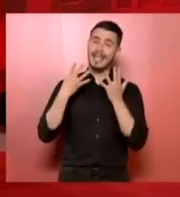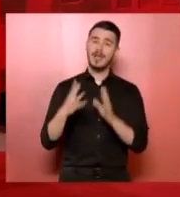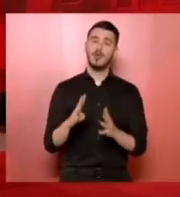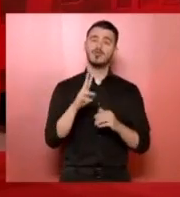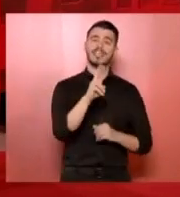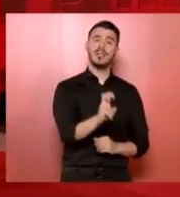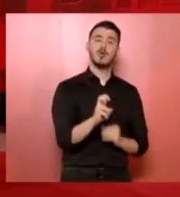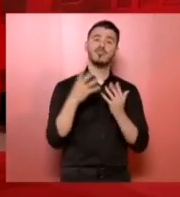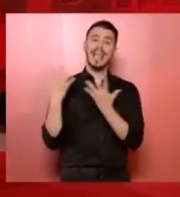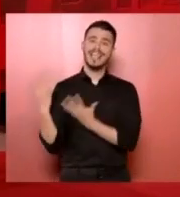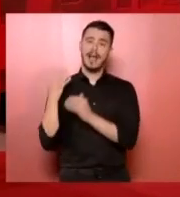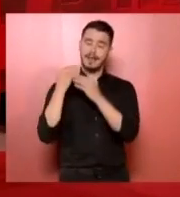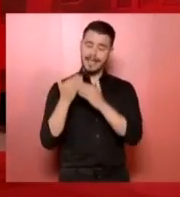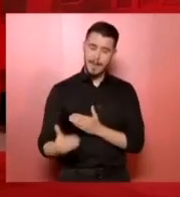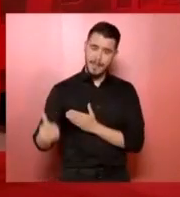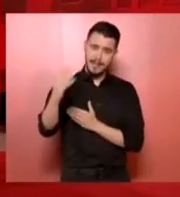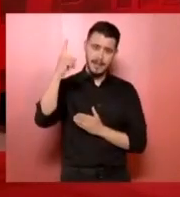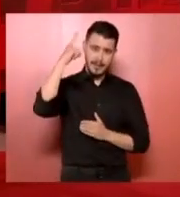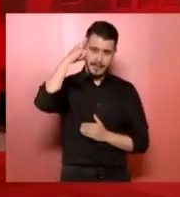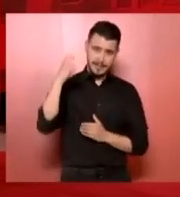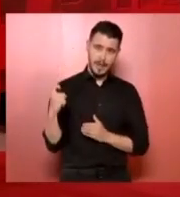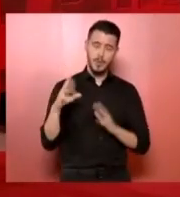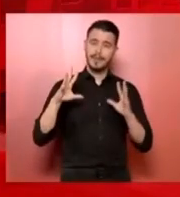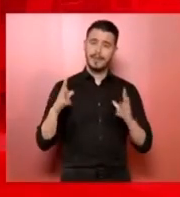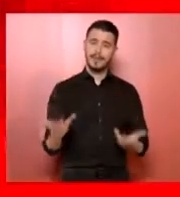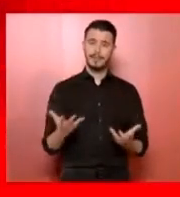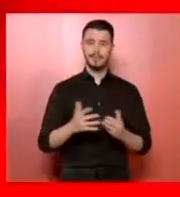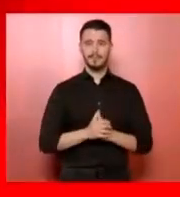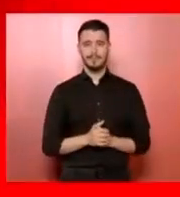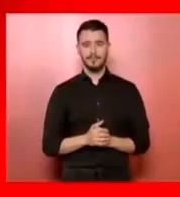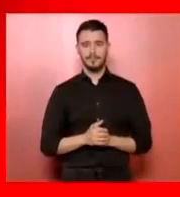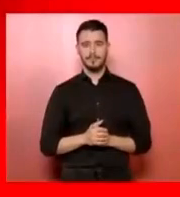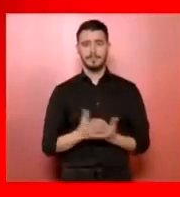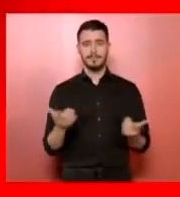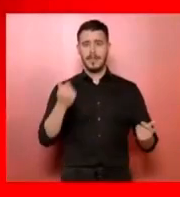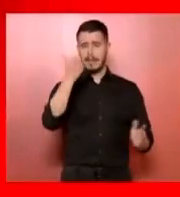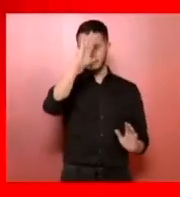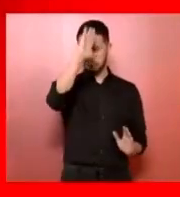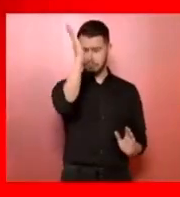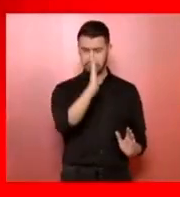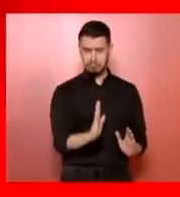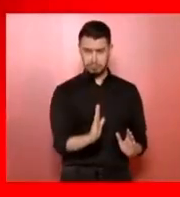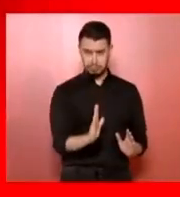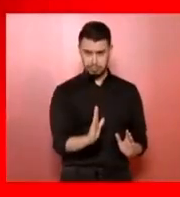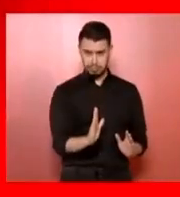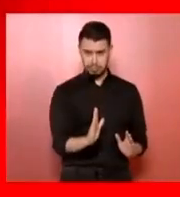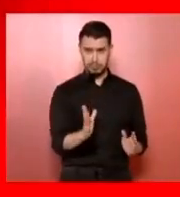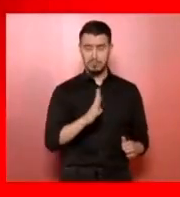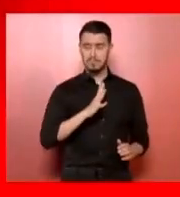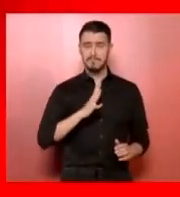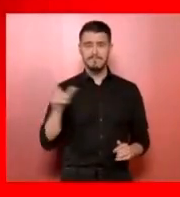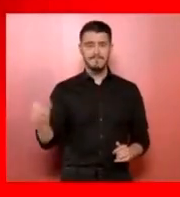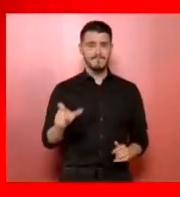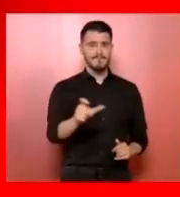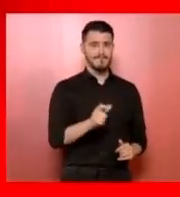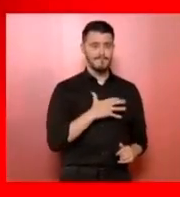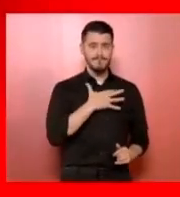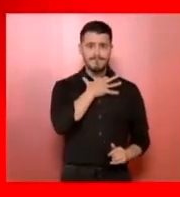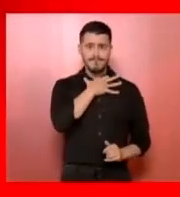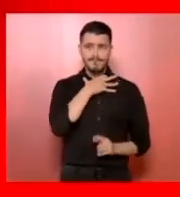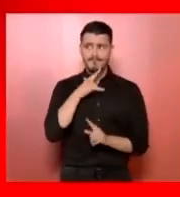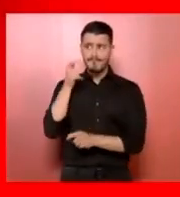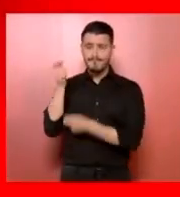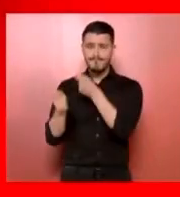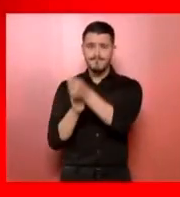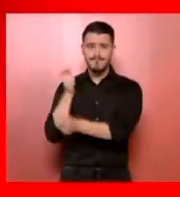1929 και μετά. Όταν υπάρχει μια μεγάλη κρίση, όταν ο κόσμος δεν μπορεί να ξεπληρώσει